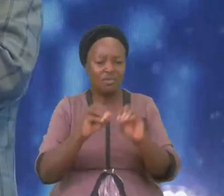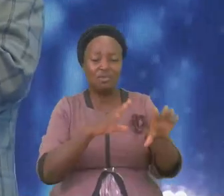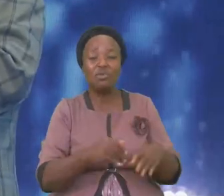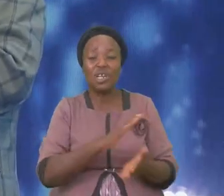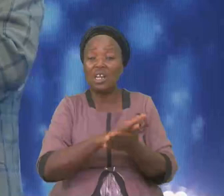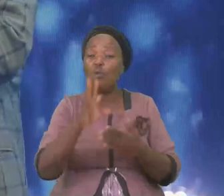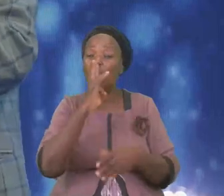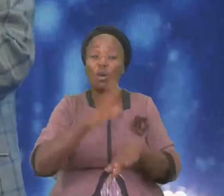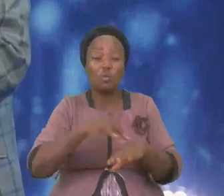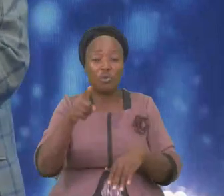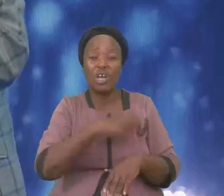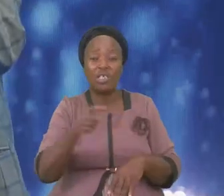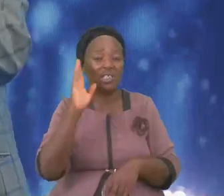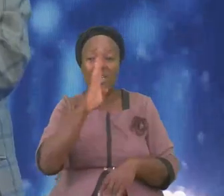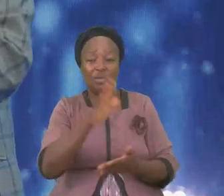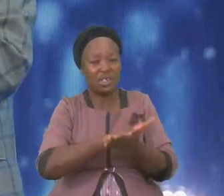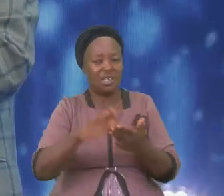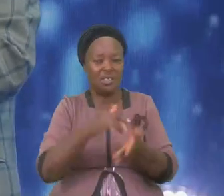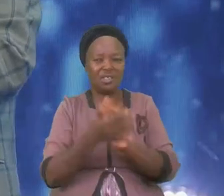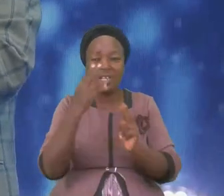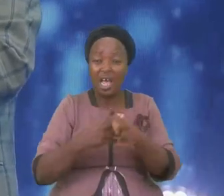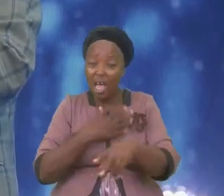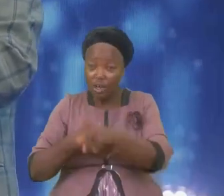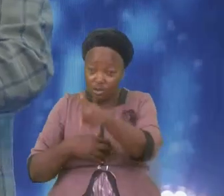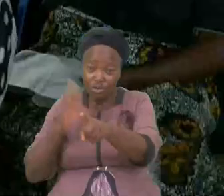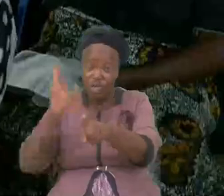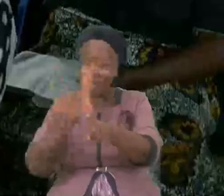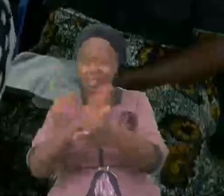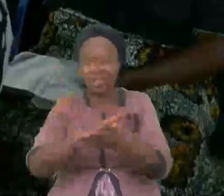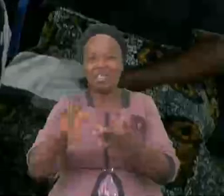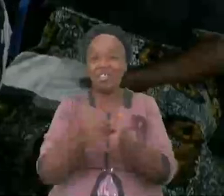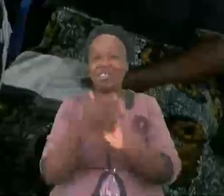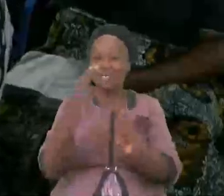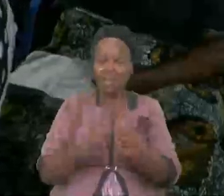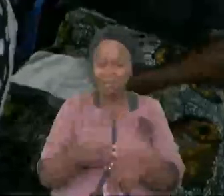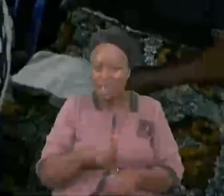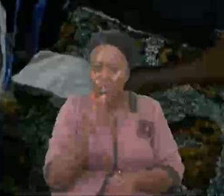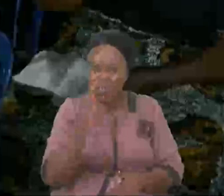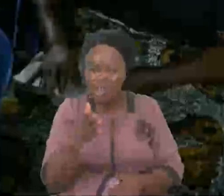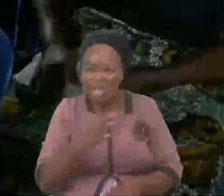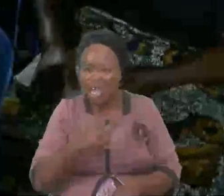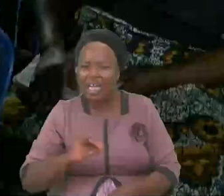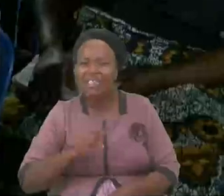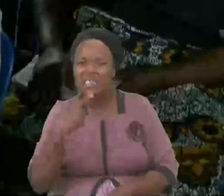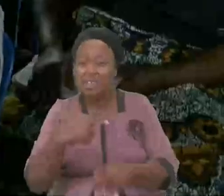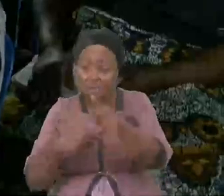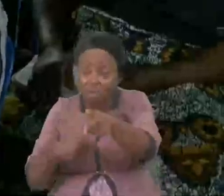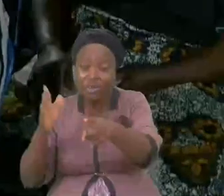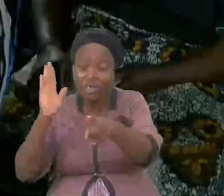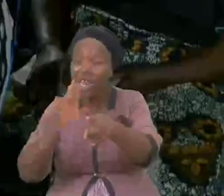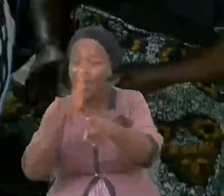pure. Et vous serez purifiés. Vous serez purifiés. Quelqu'un là-bas, j'ai dit, vous serez